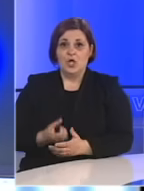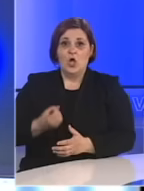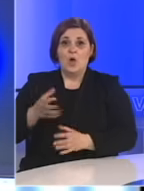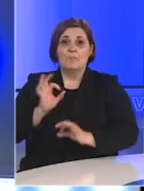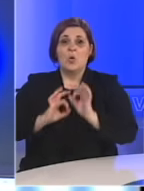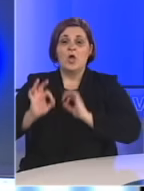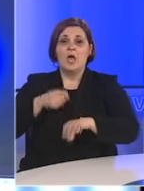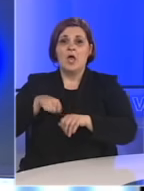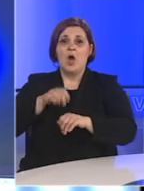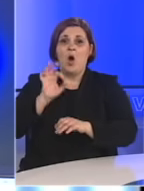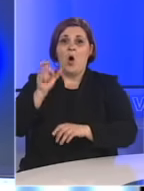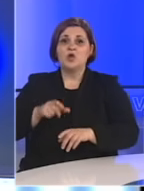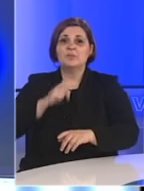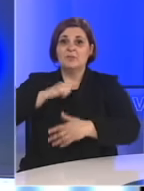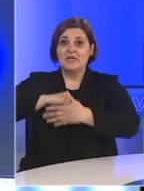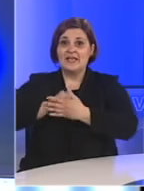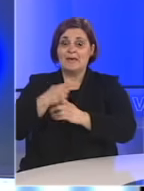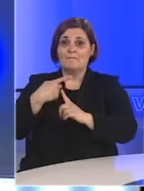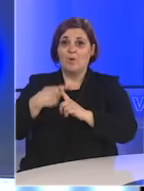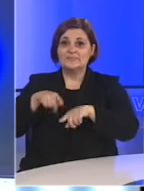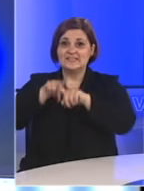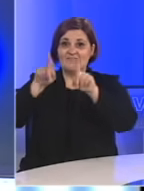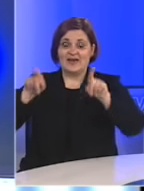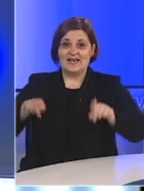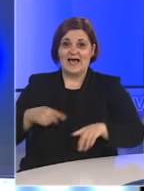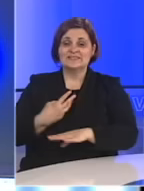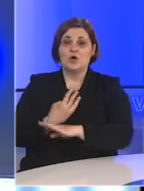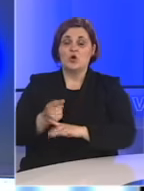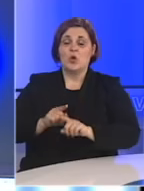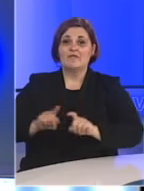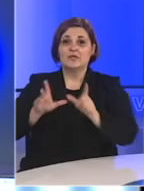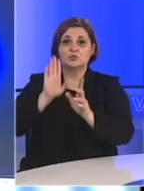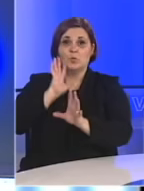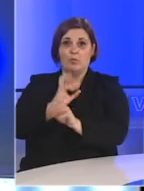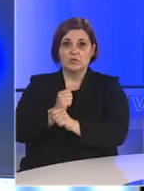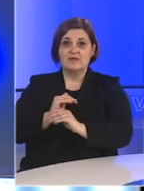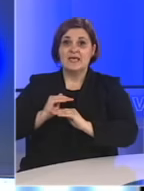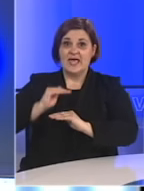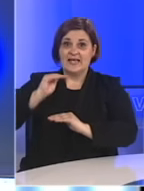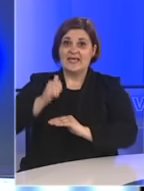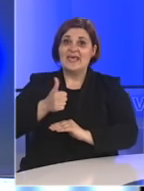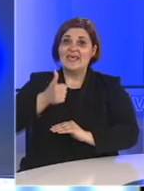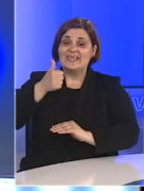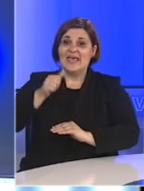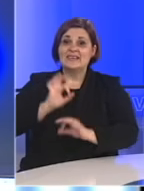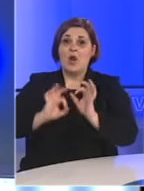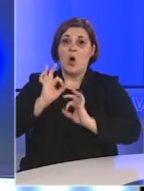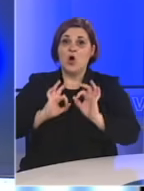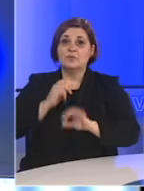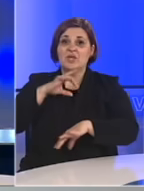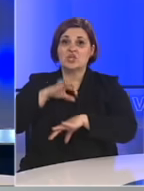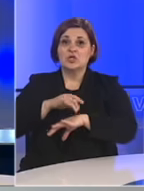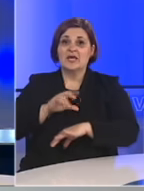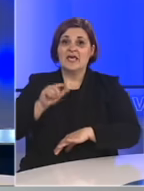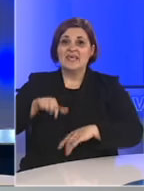Broj oporavljenih osoba nakon što im je registriran pozitivan nalaz na koronavirus u Bosni i Hercegovini raste. Jedan od oporavljenih je